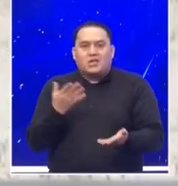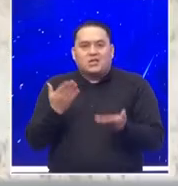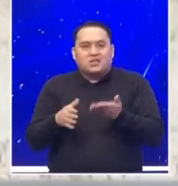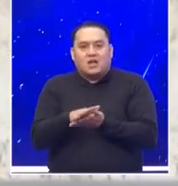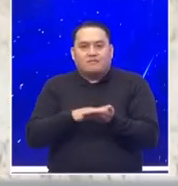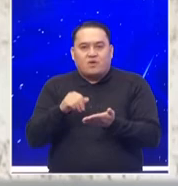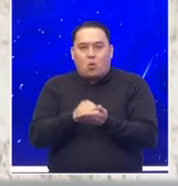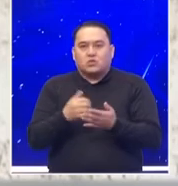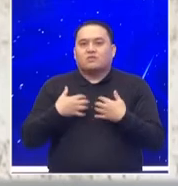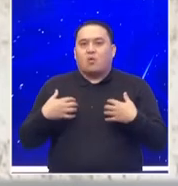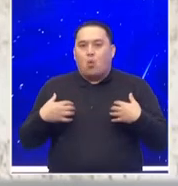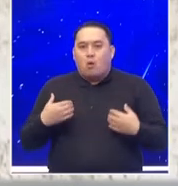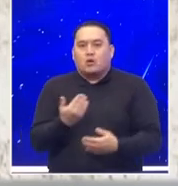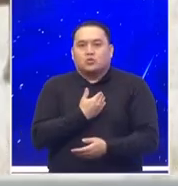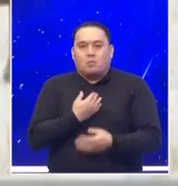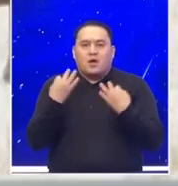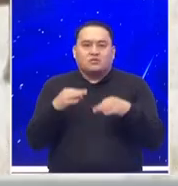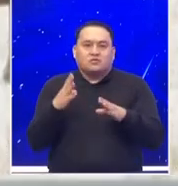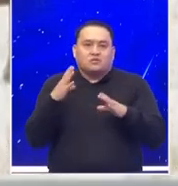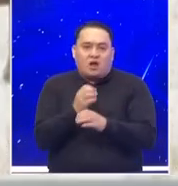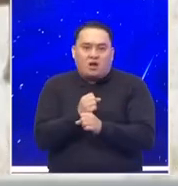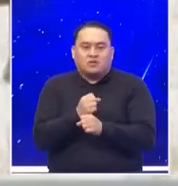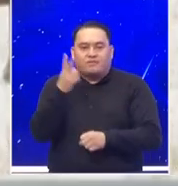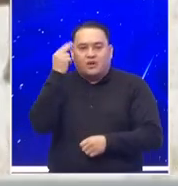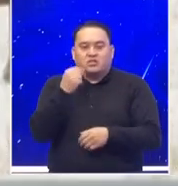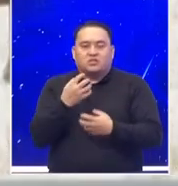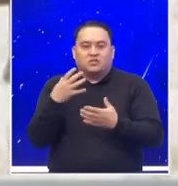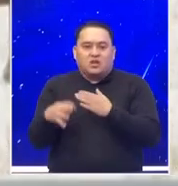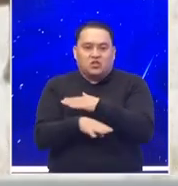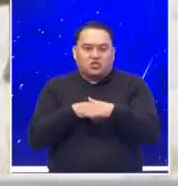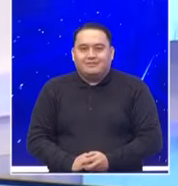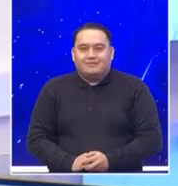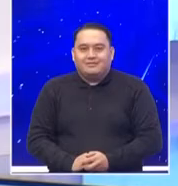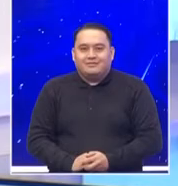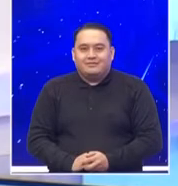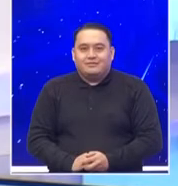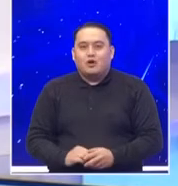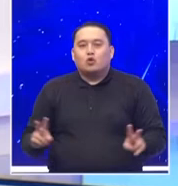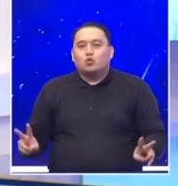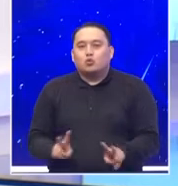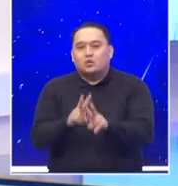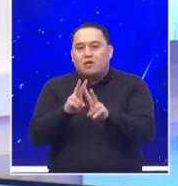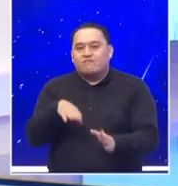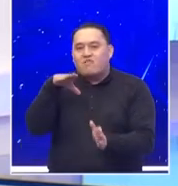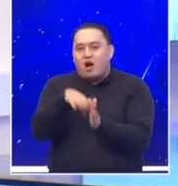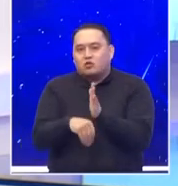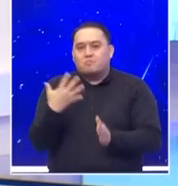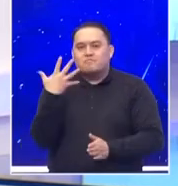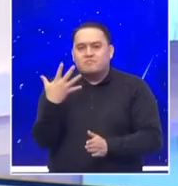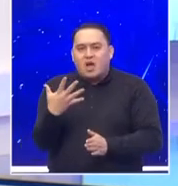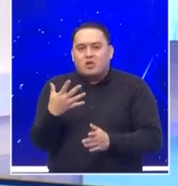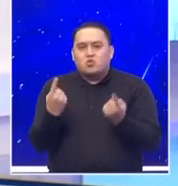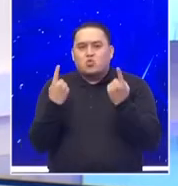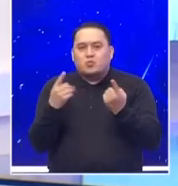искоренится так родства то хотя бы позволит сократить количество краж нурсултан вошел в пятерку крупнейших